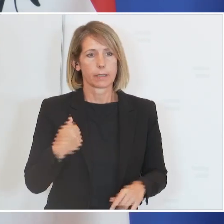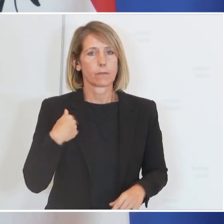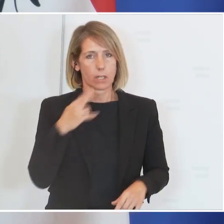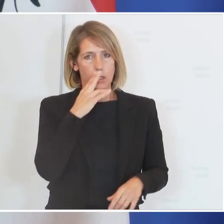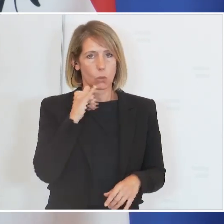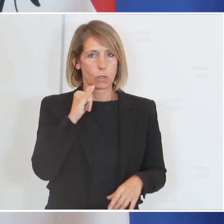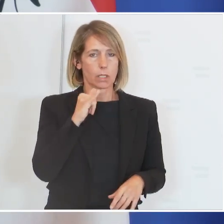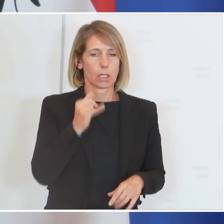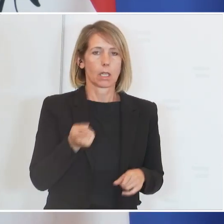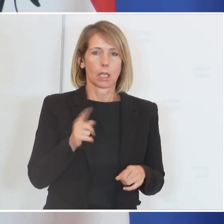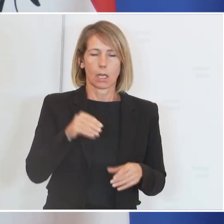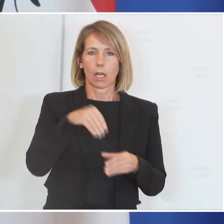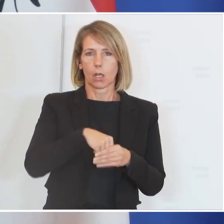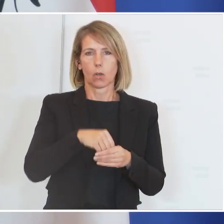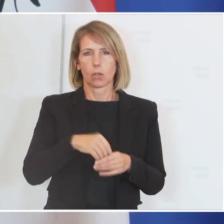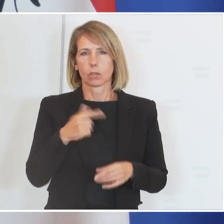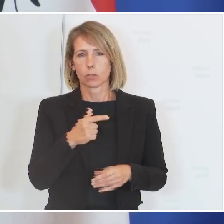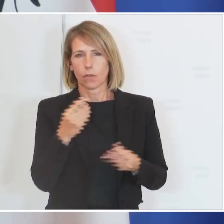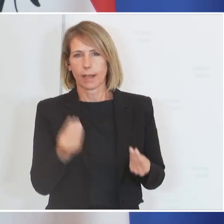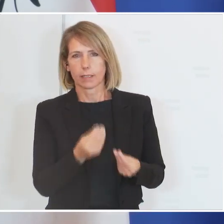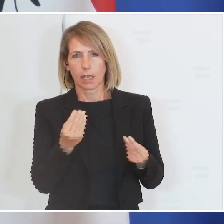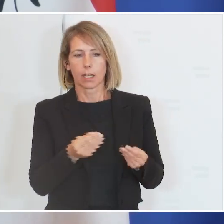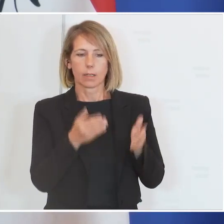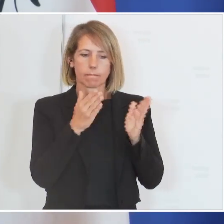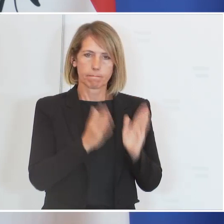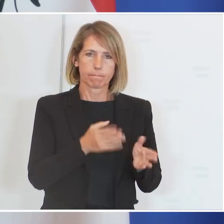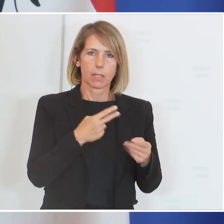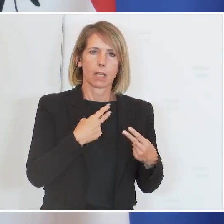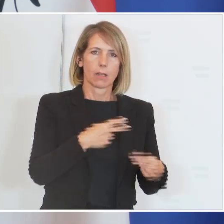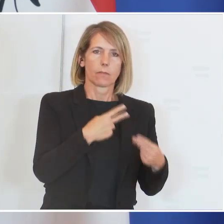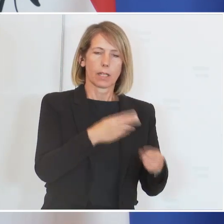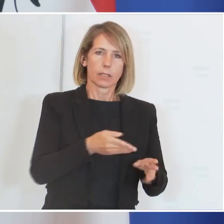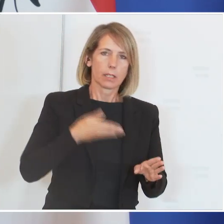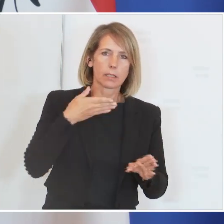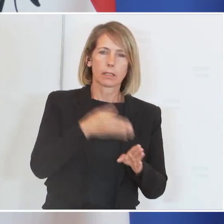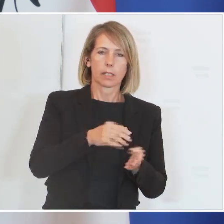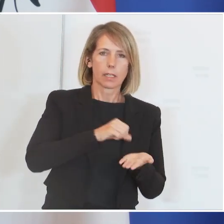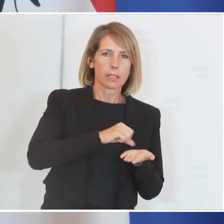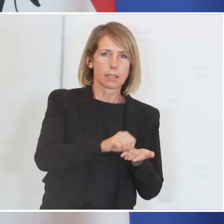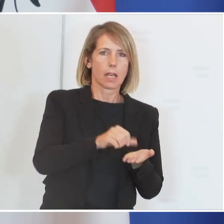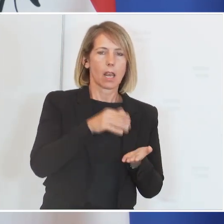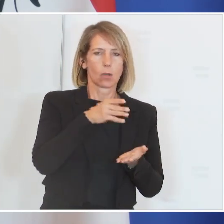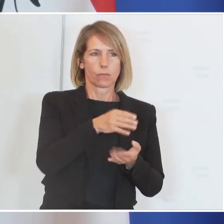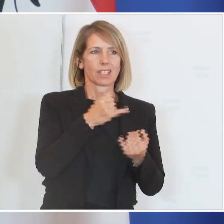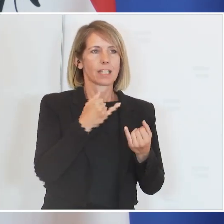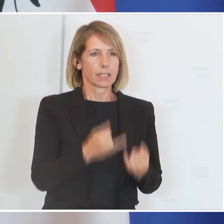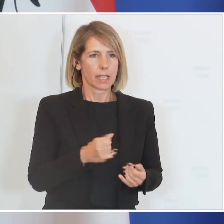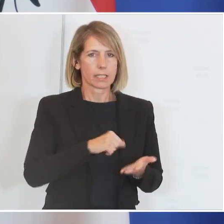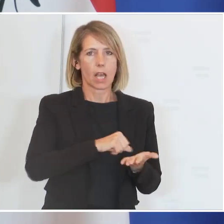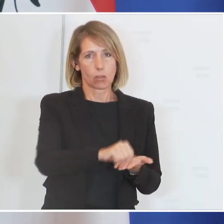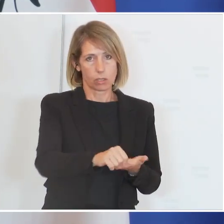auch wieder zwei Dinge veranlasst und in Angriff genommen. Einerseits die weitere Direktzahlungen, die derzeit ausgezahlt werden, die auf den Konten